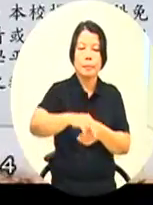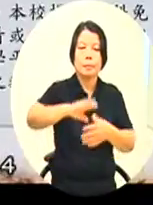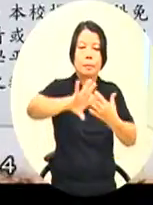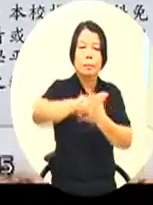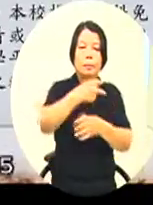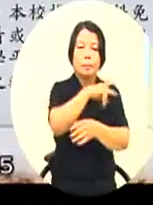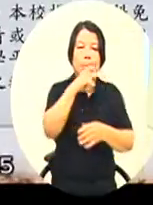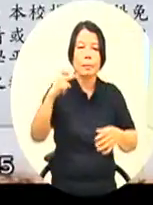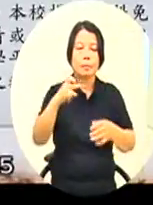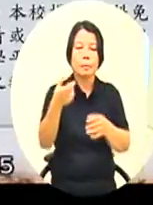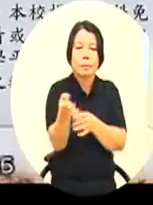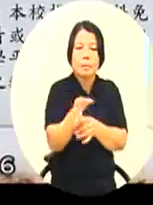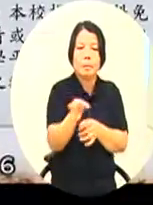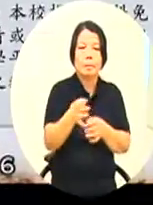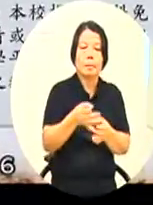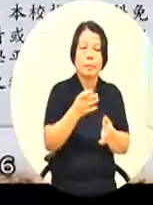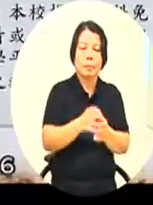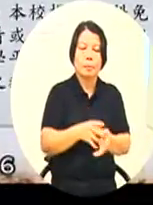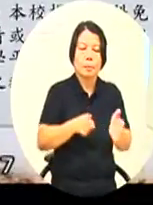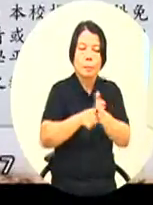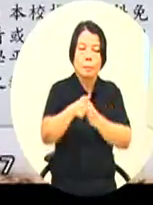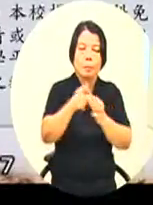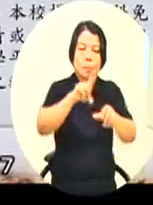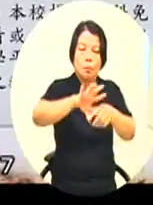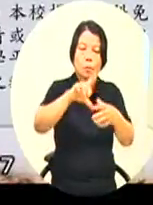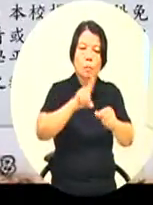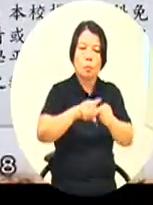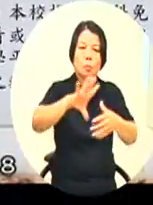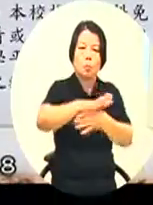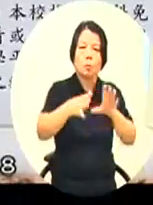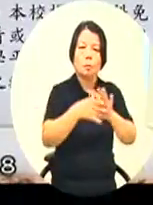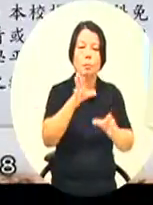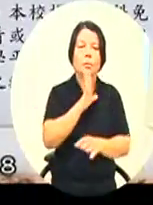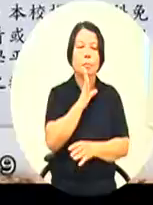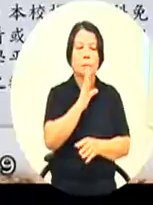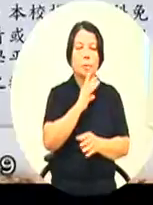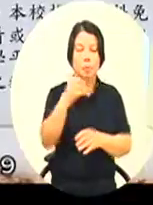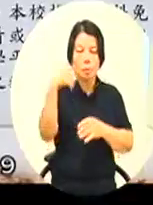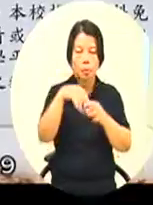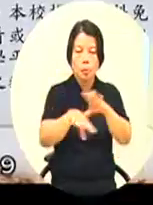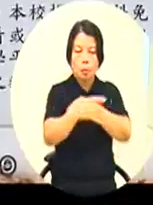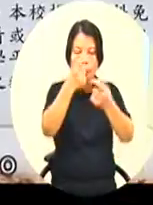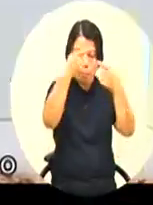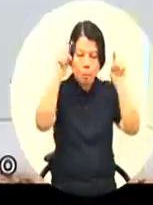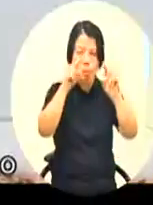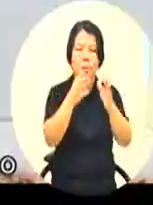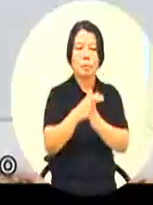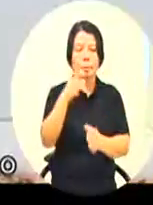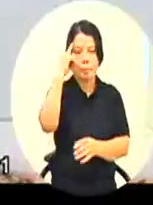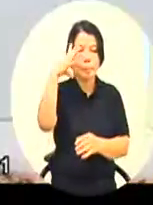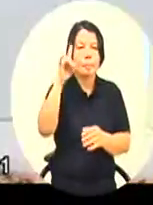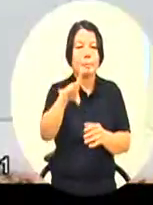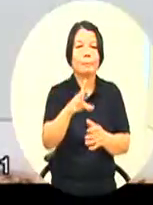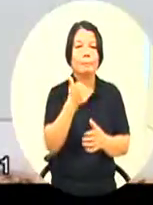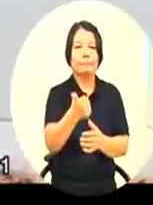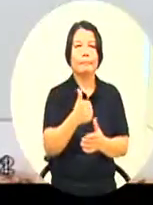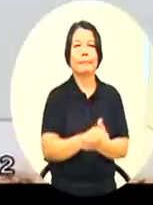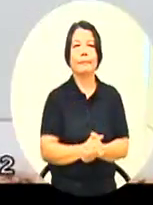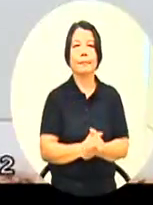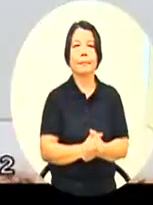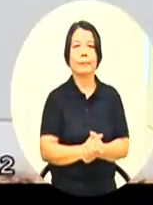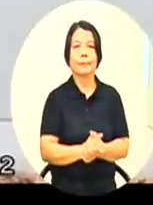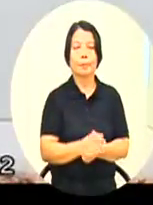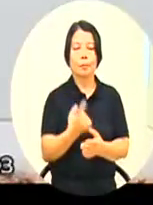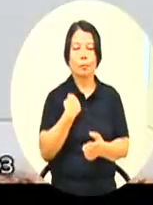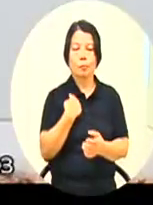英文的免费课程中文化之后开放，我相信这个是空大的一个创举哈，高雄市立空大的一个创举。再下一个，那我